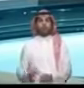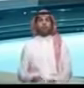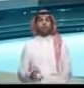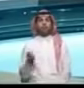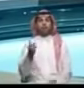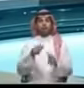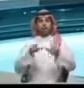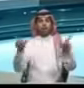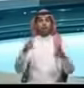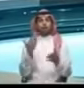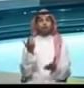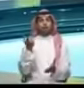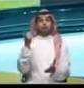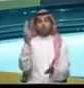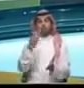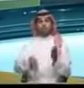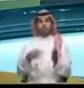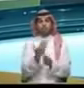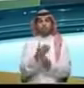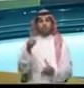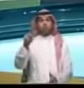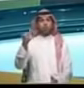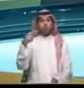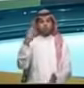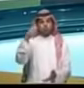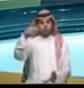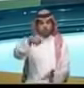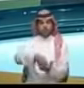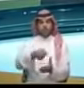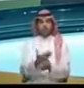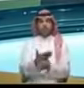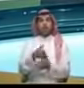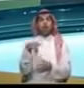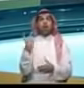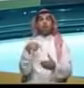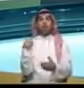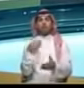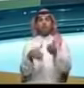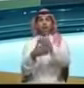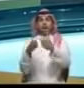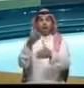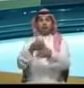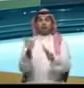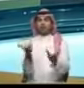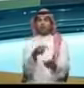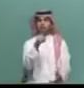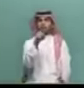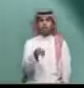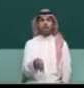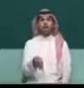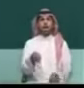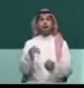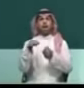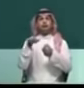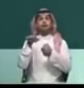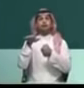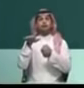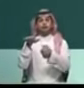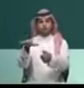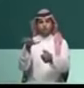كشف برنامج رسوم الأراضي البيضاء التابع لوزارة الإسكان عن تخصيصه مبلغ 100 مليون ريال لاستكمال